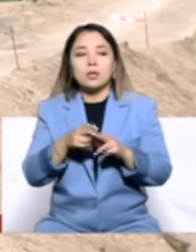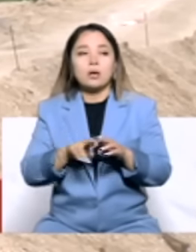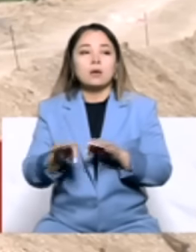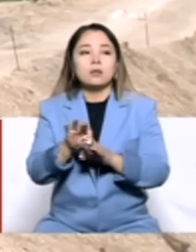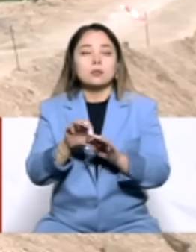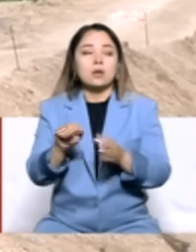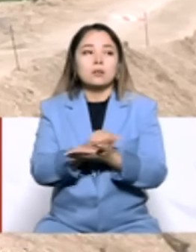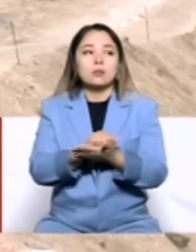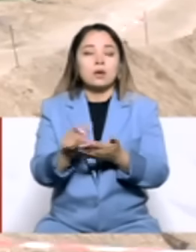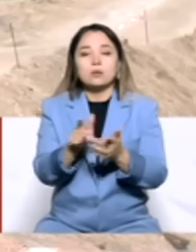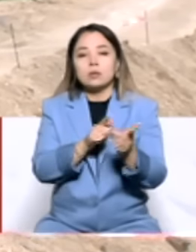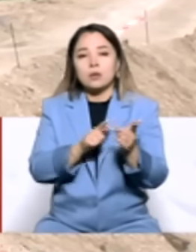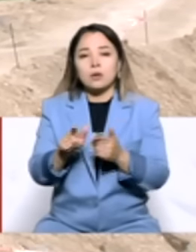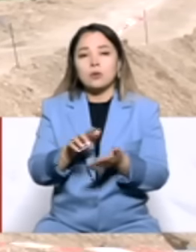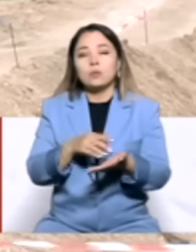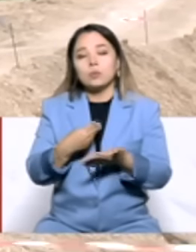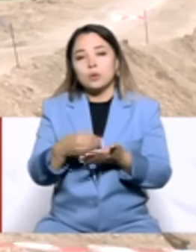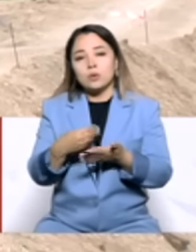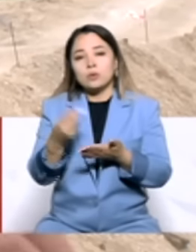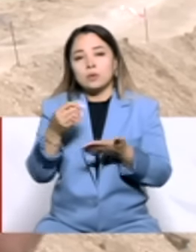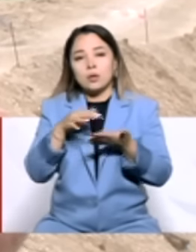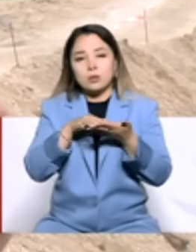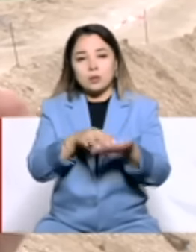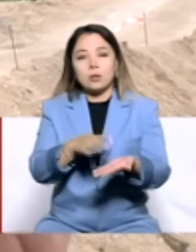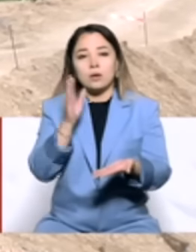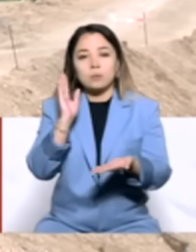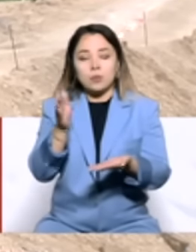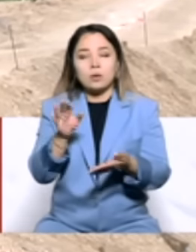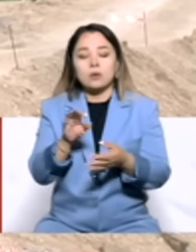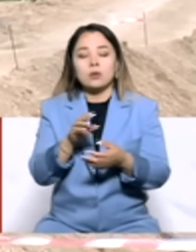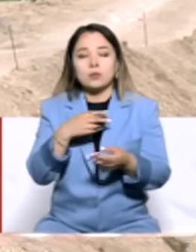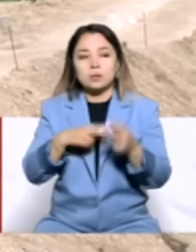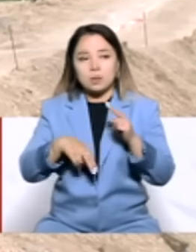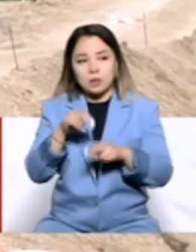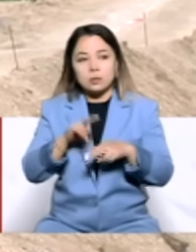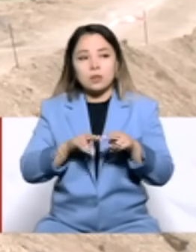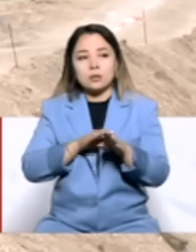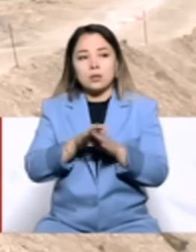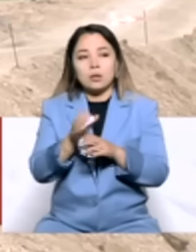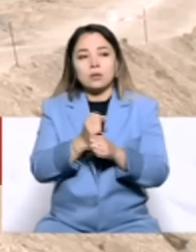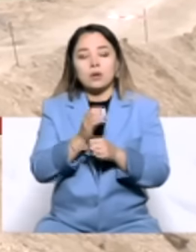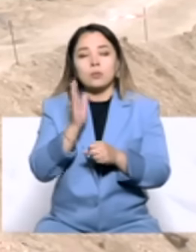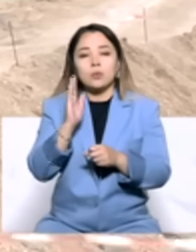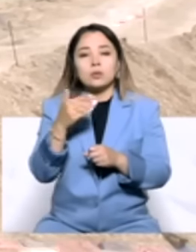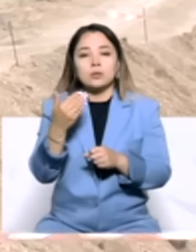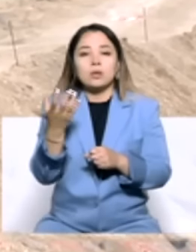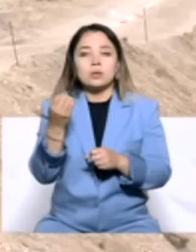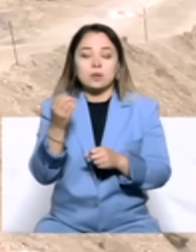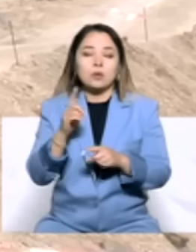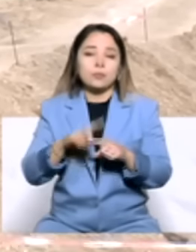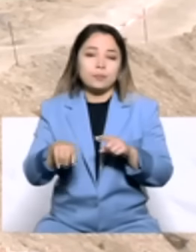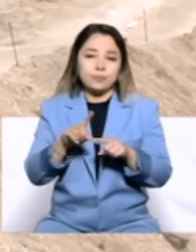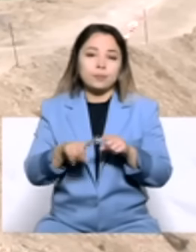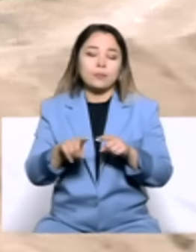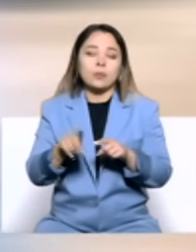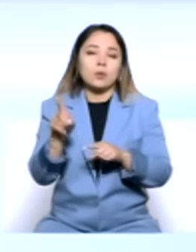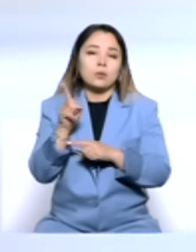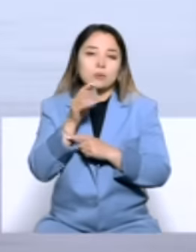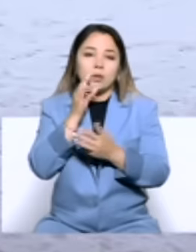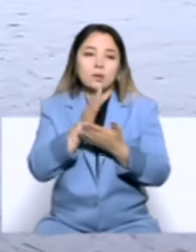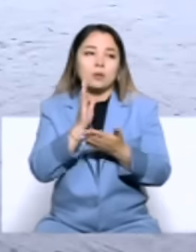дайын, бюджетін заявка берді. Ол отдел строительства айналысады онымен. Иә. И алла жаса біз күтіп